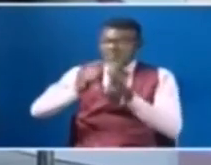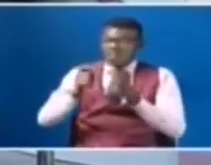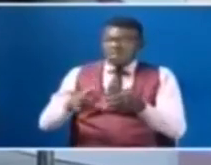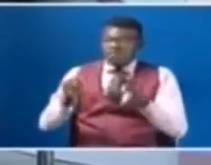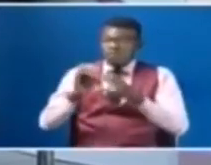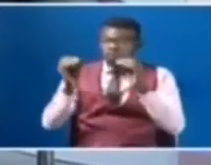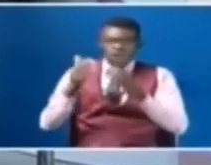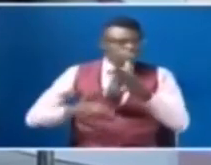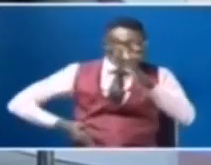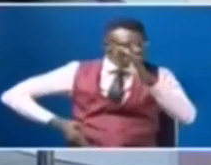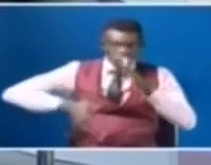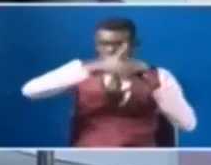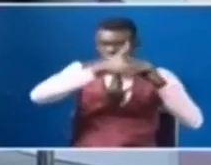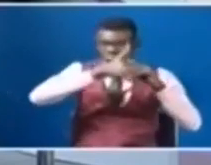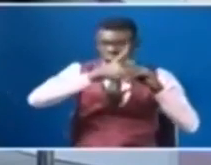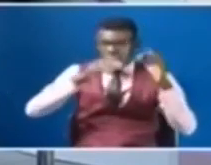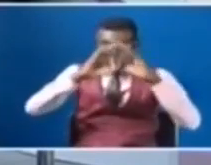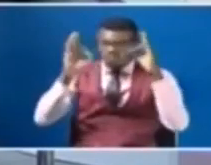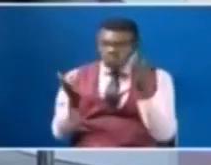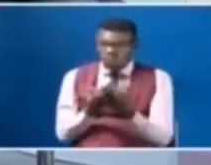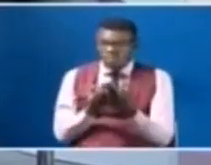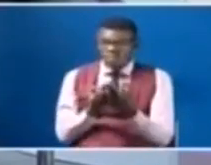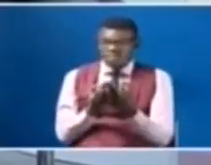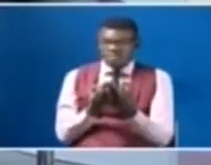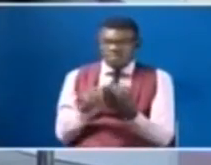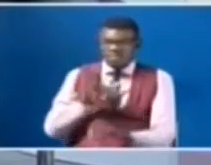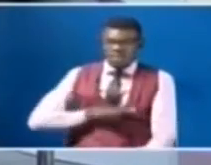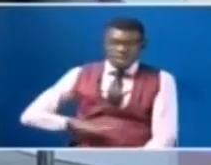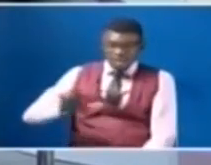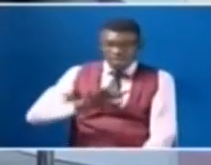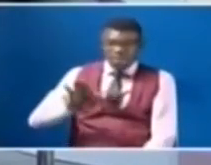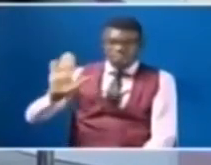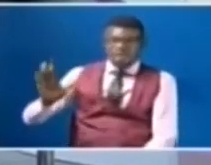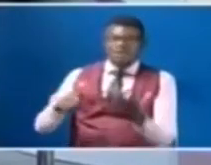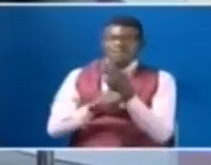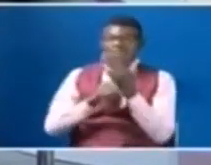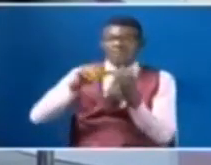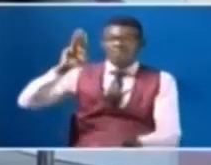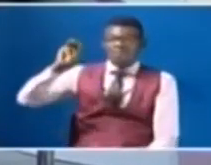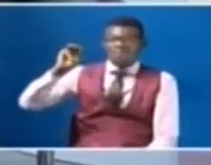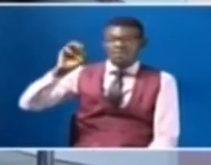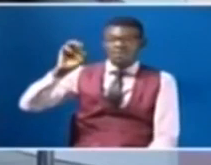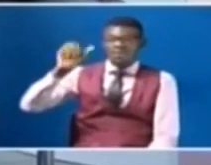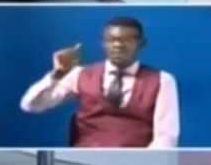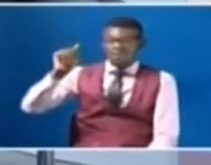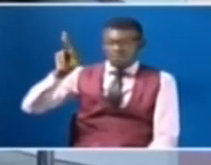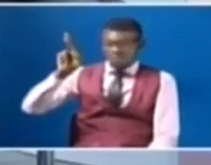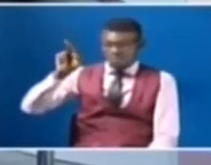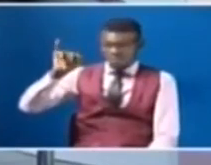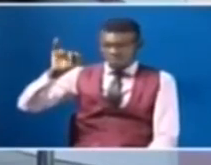afukuziliwe mbali na majirani na jamaa zake kutoka mjini ama kijijini anapoishi. Maurice Juma Chengoli kutoka kijiji